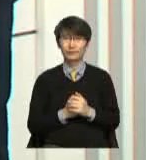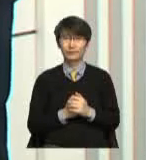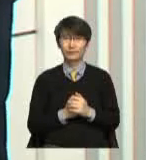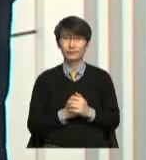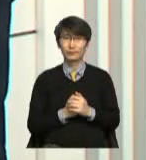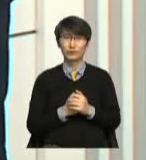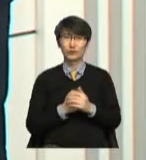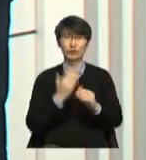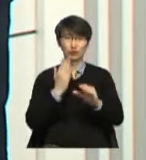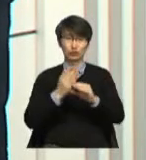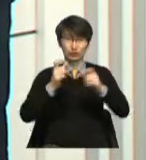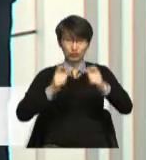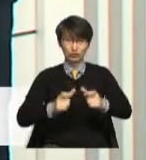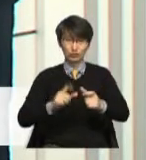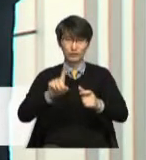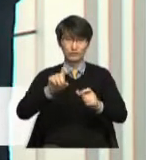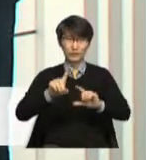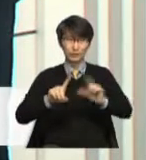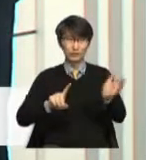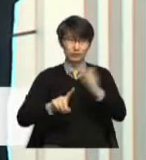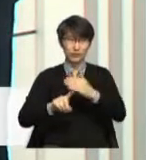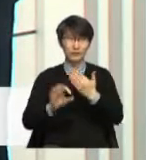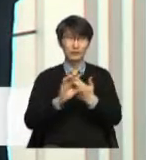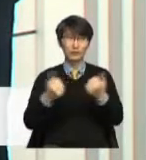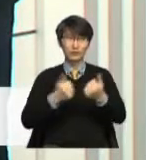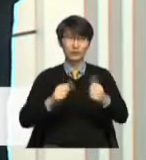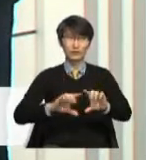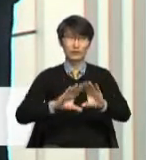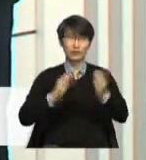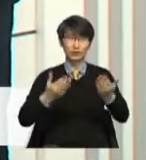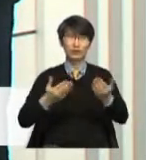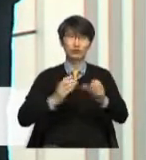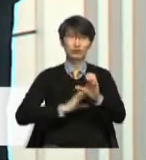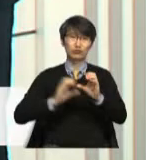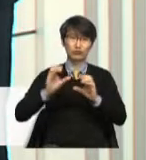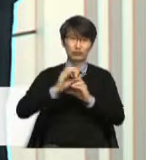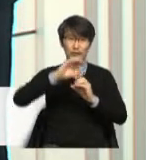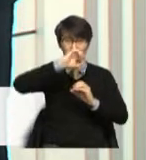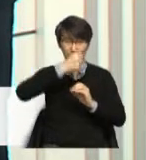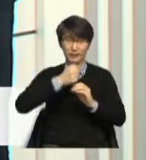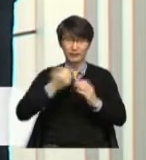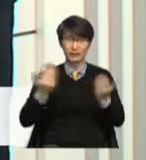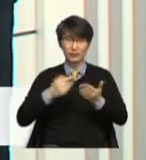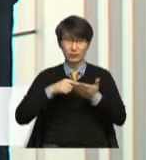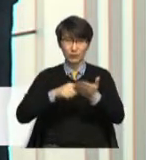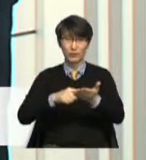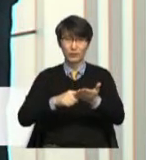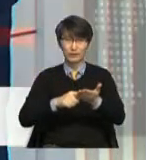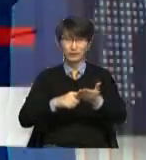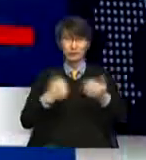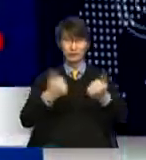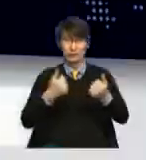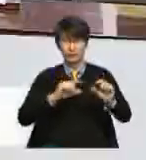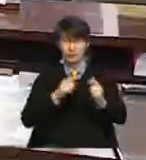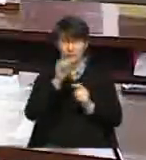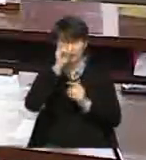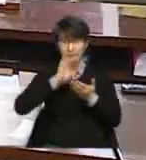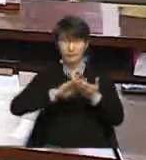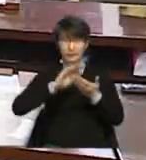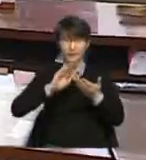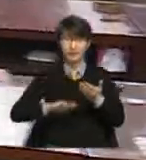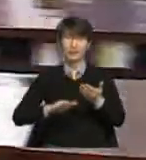중고 의회는 지난 11일부터 임시회를 열고 추가경정 예산안과 업무보고 초래한 심사에 들어갔습니다